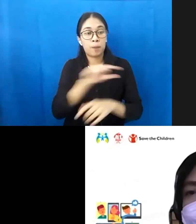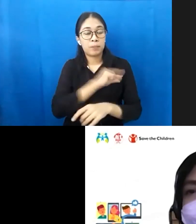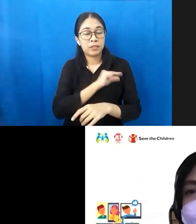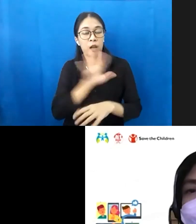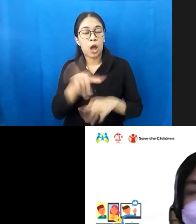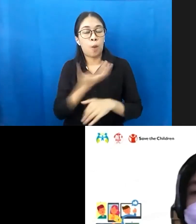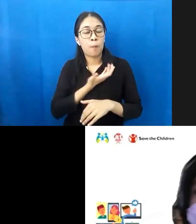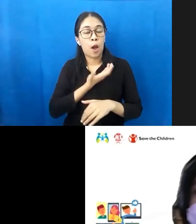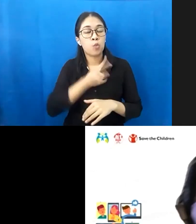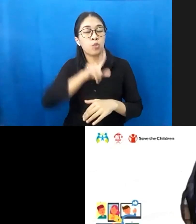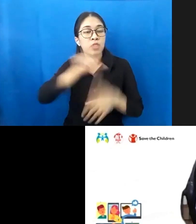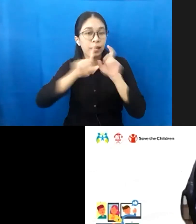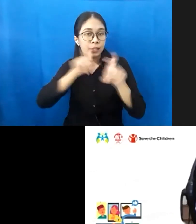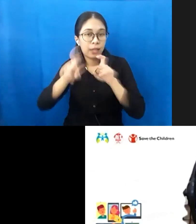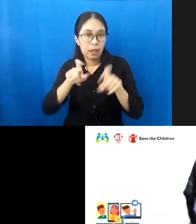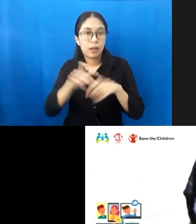pertanyaan, bisa